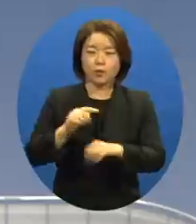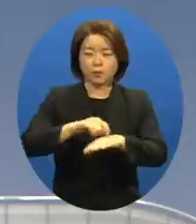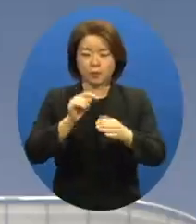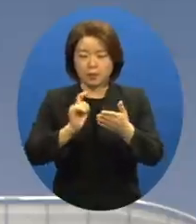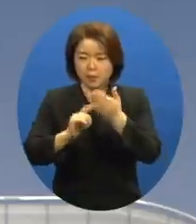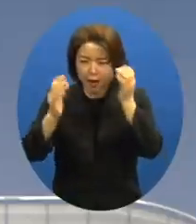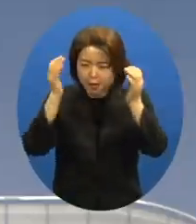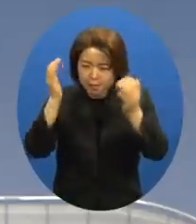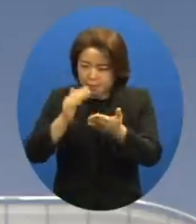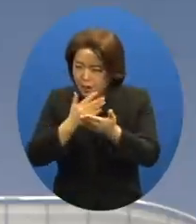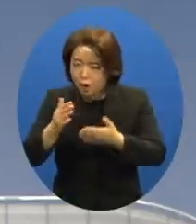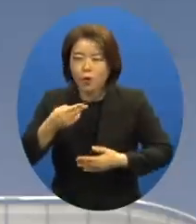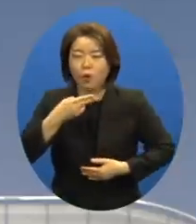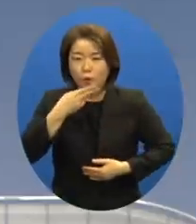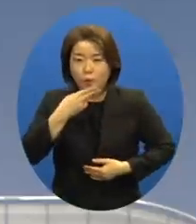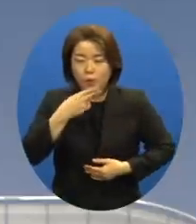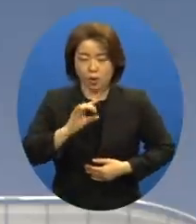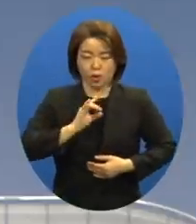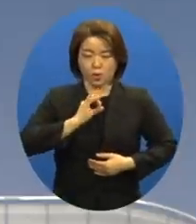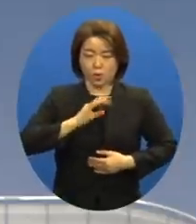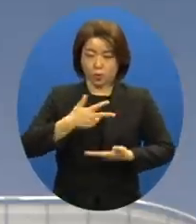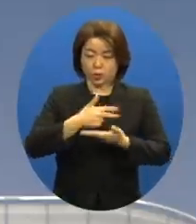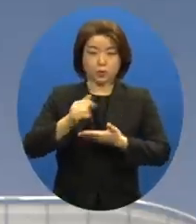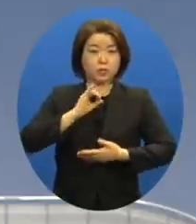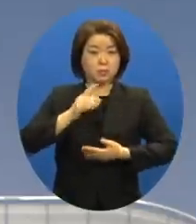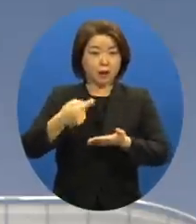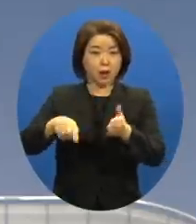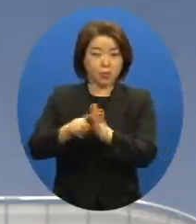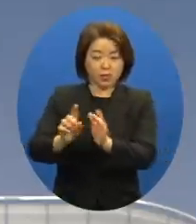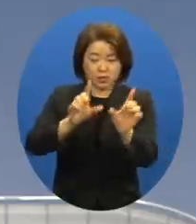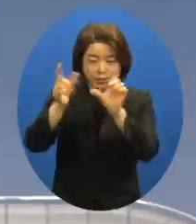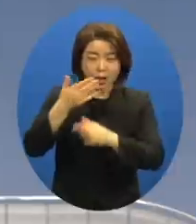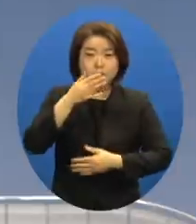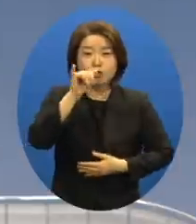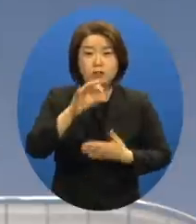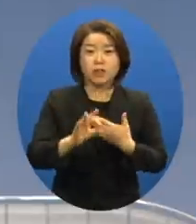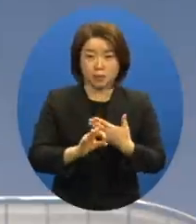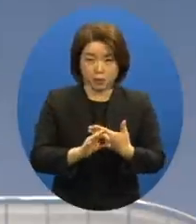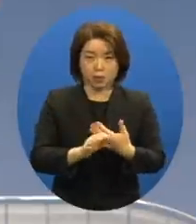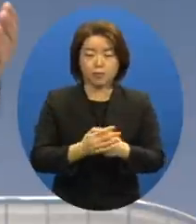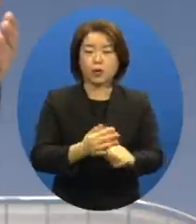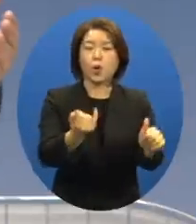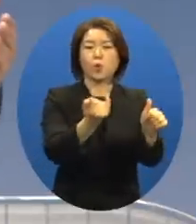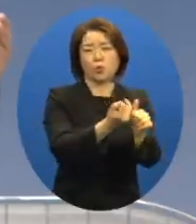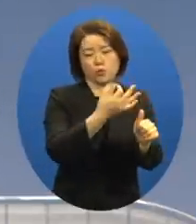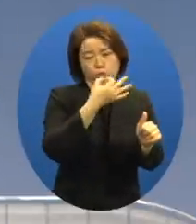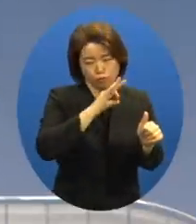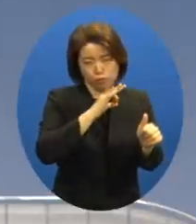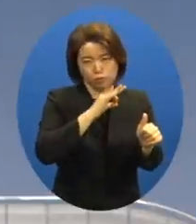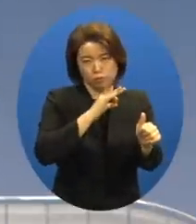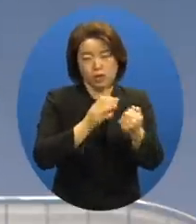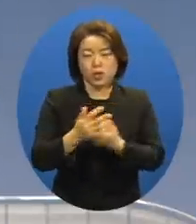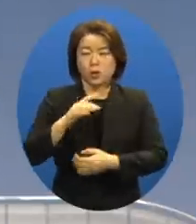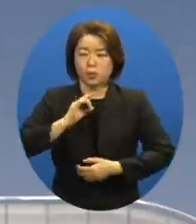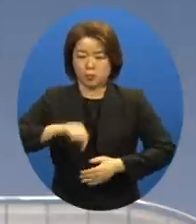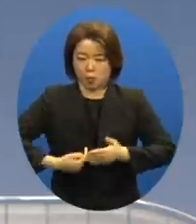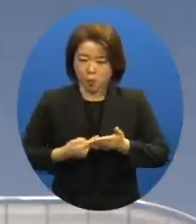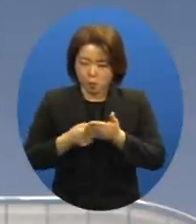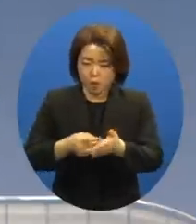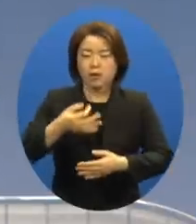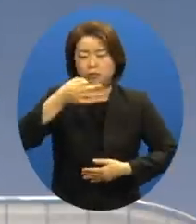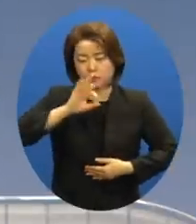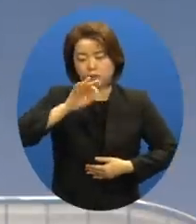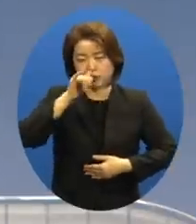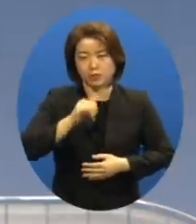헷갈림 도 없고 오직 주님만을 위해서 그렇게 살 수 있다면 결혼도 유익한 것이고 독신 도 유익한